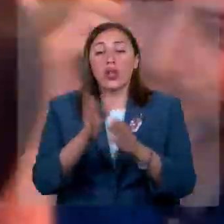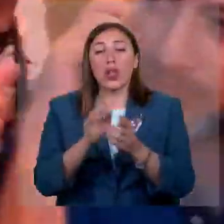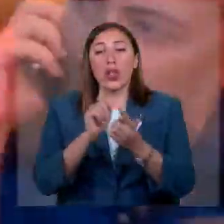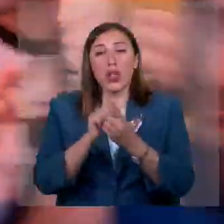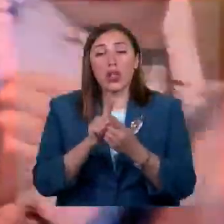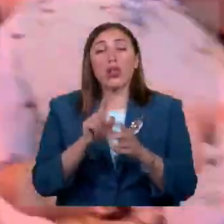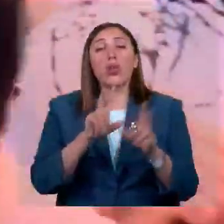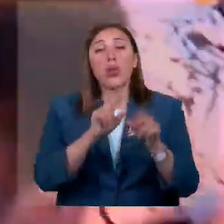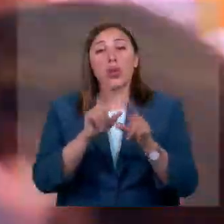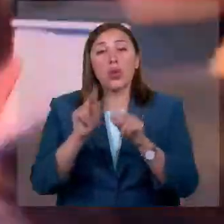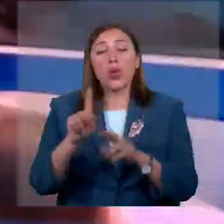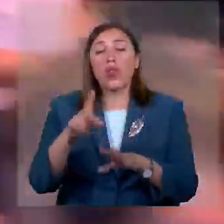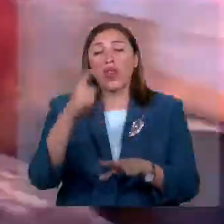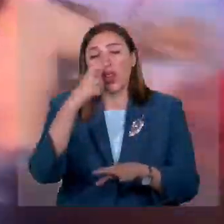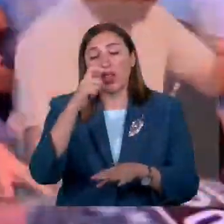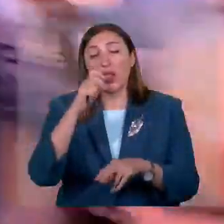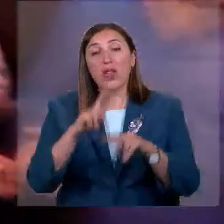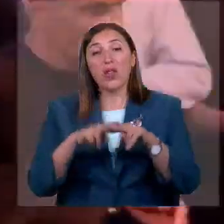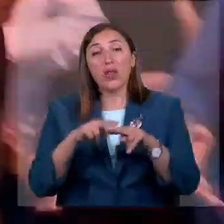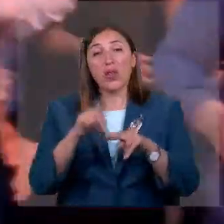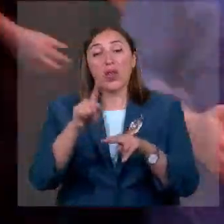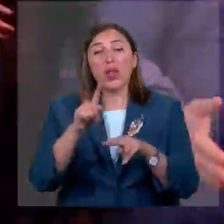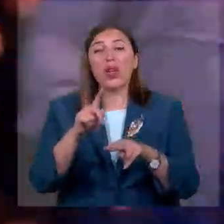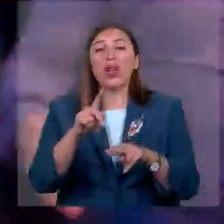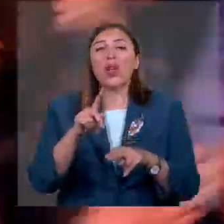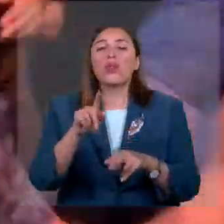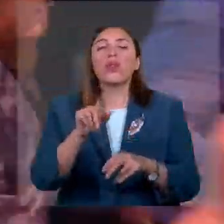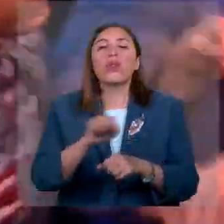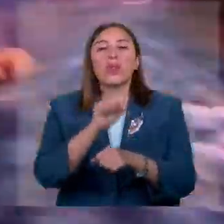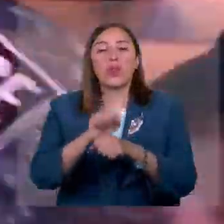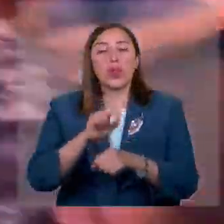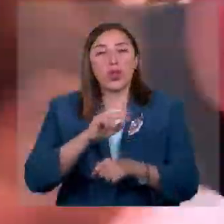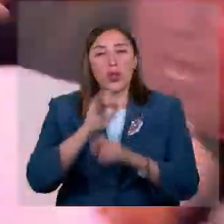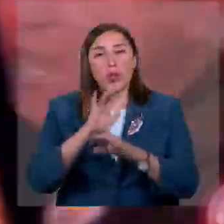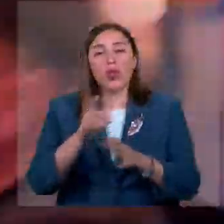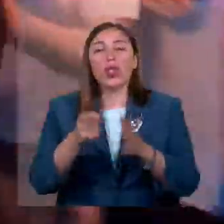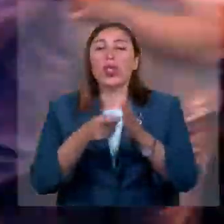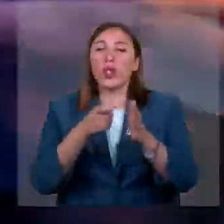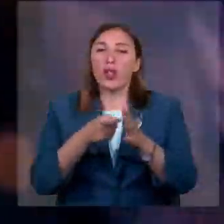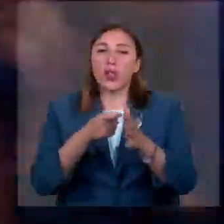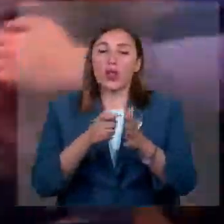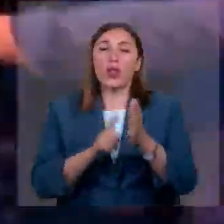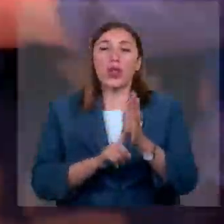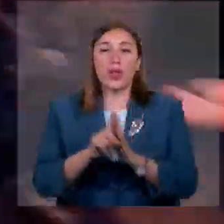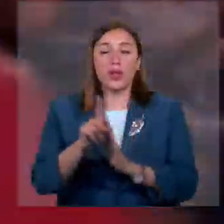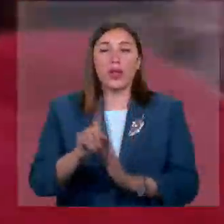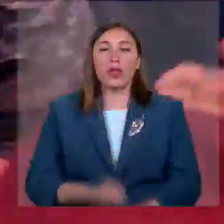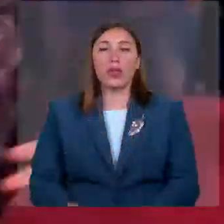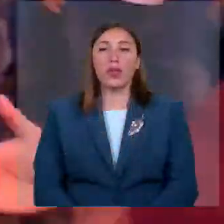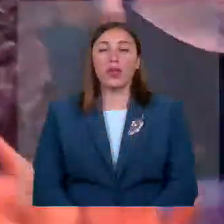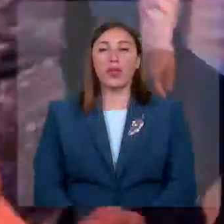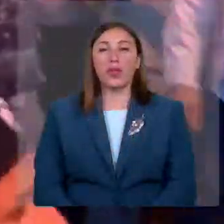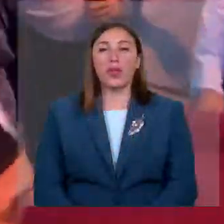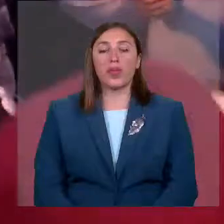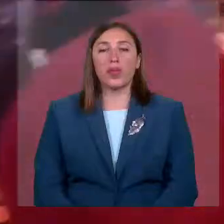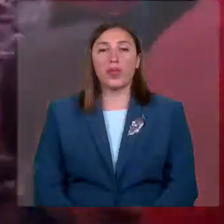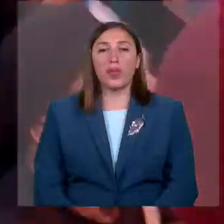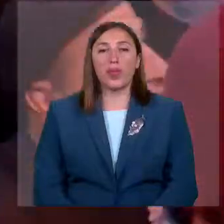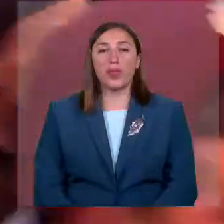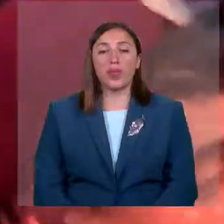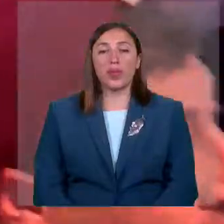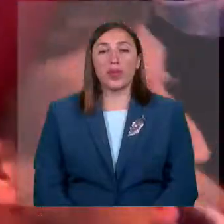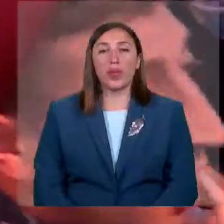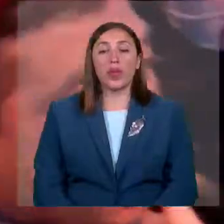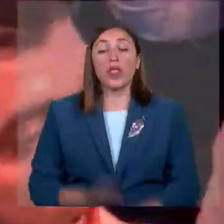էր, խախտումներ թույլ տված ոստիկանների լիազորությունները կասեցված են, ծառայողական քննություն է ընթանում։ Ես դա նշանակում է, որ